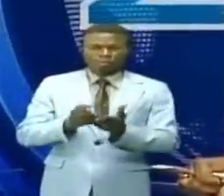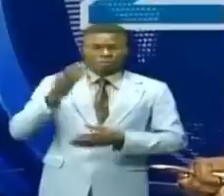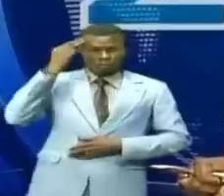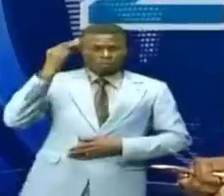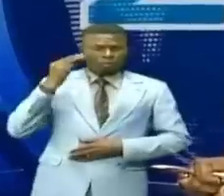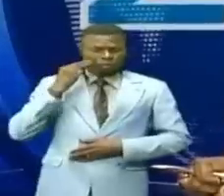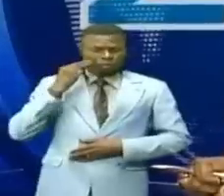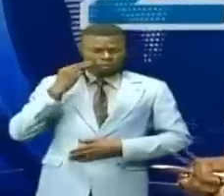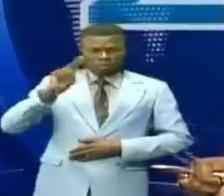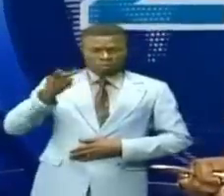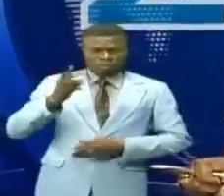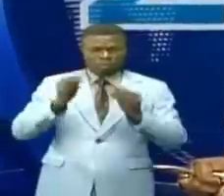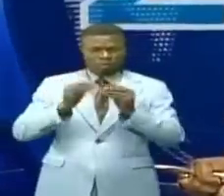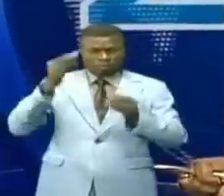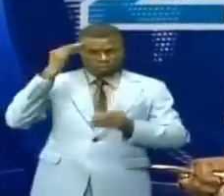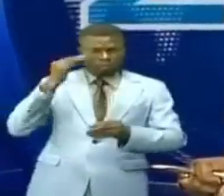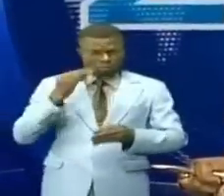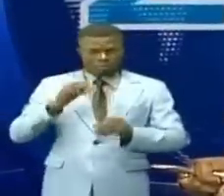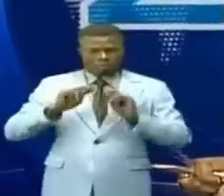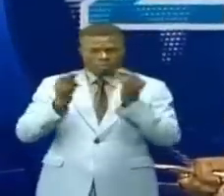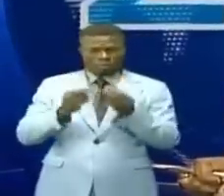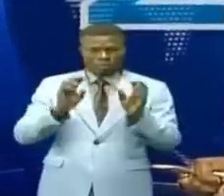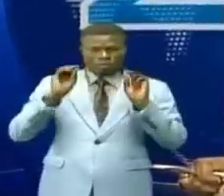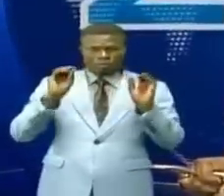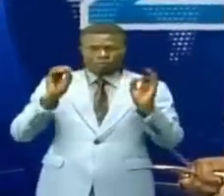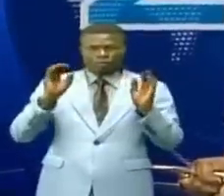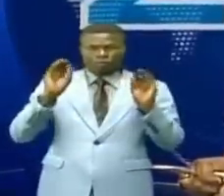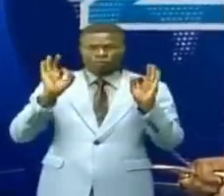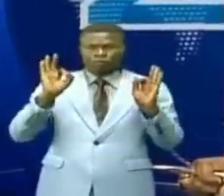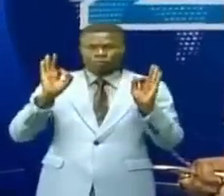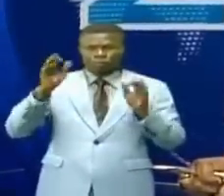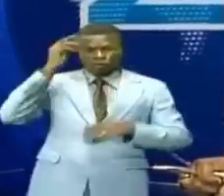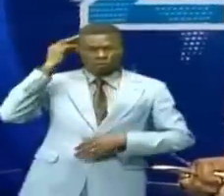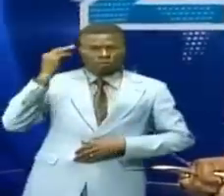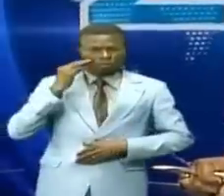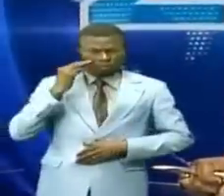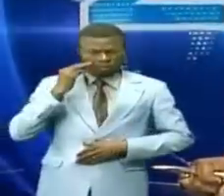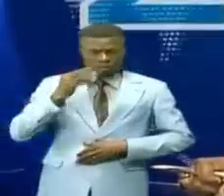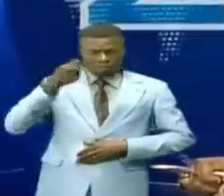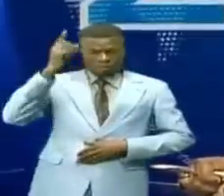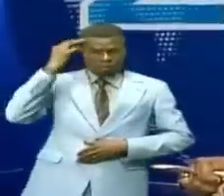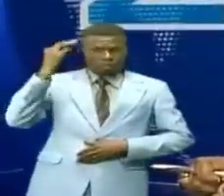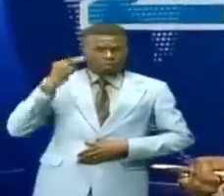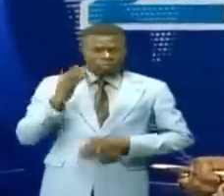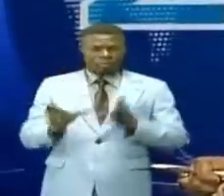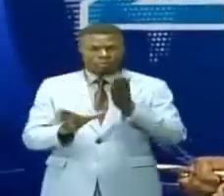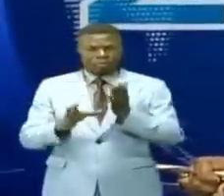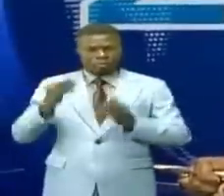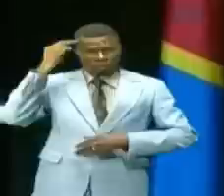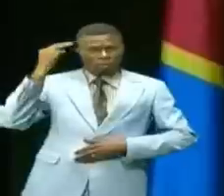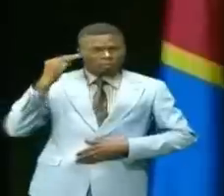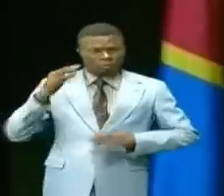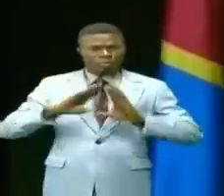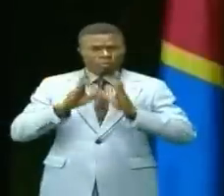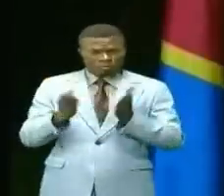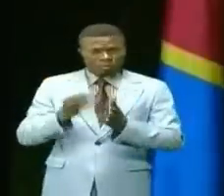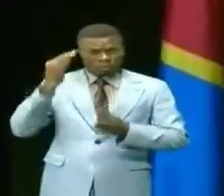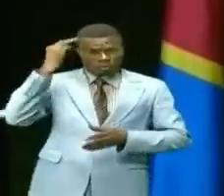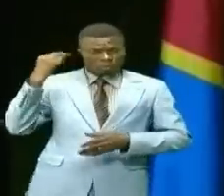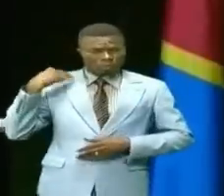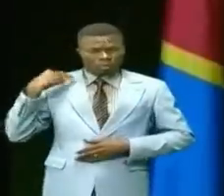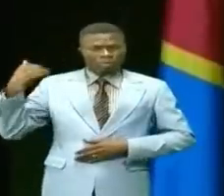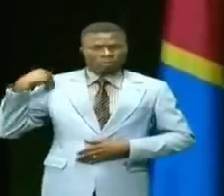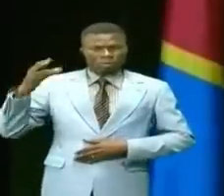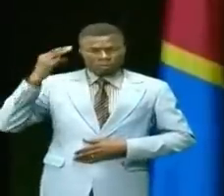un deuxième conseil des ministres de la nouvelle équipe gouvernementale. Le premier ministre, les ministres, les vice-premiers ministres, les ministres d'État,